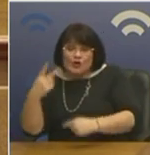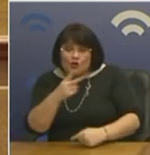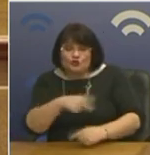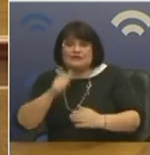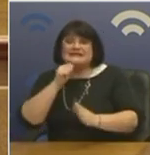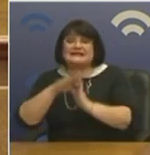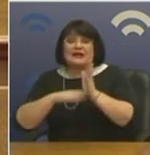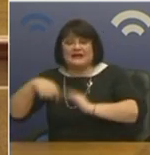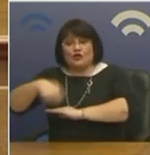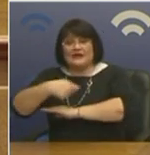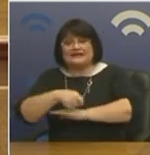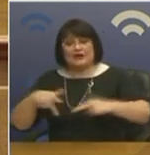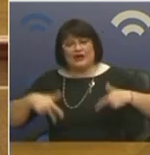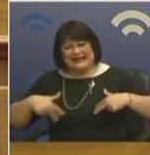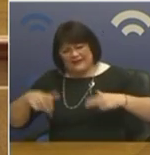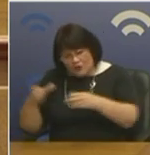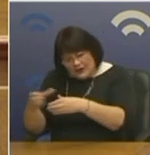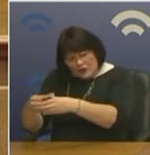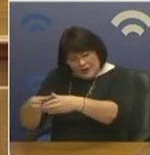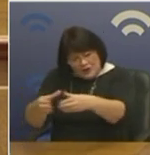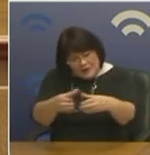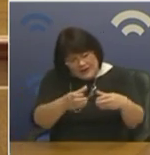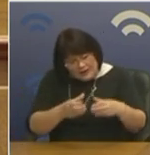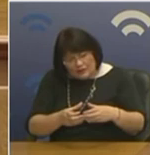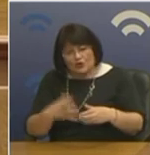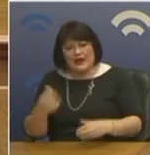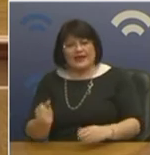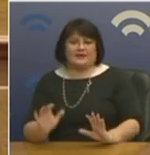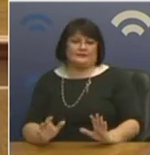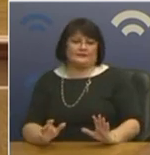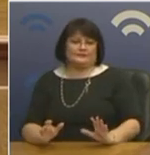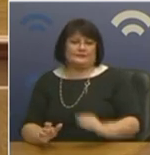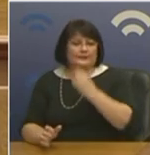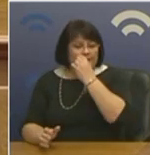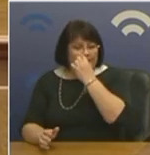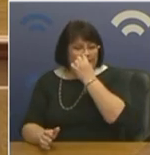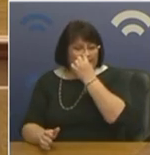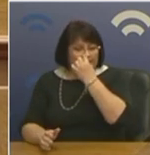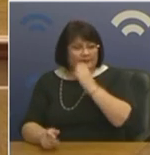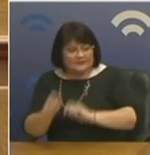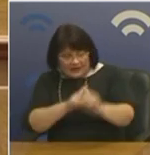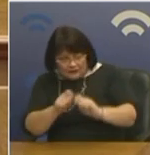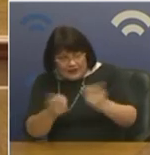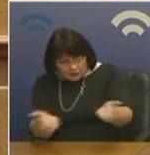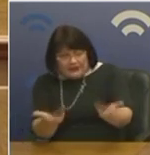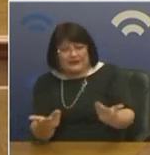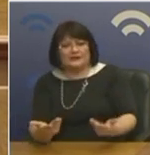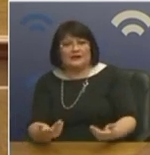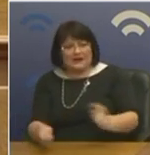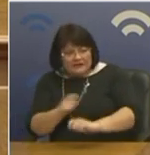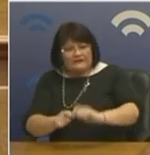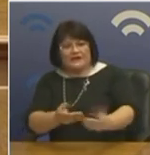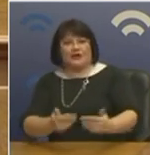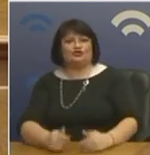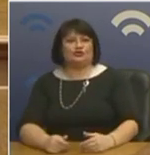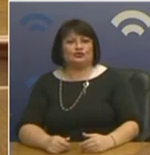δικαστήριο. Κάθε κρατήδιο. Θα το κάνουμε. Συμφωνούμε να το κάνουμε, ναι. Ξεκινήστε, κύριε Καπετρίτη. Ακούστε λίγο.